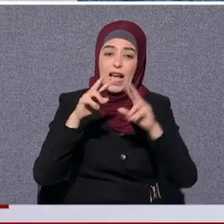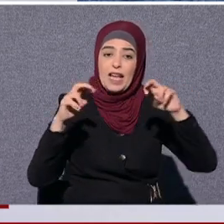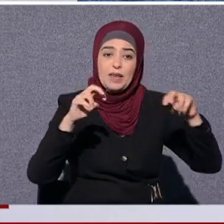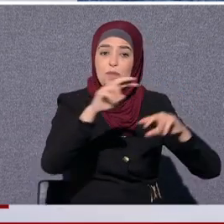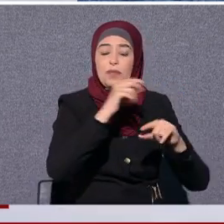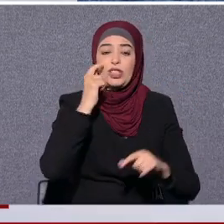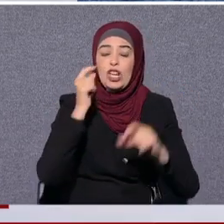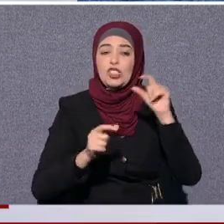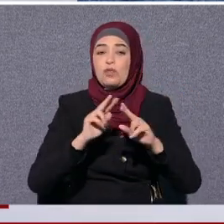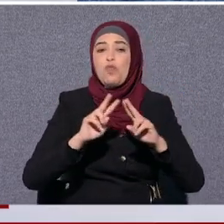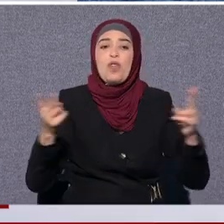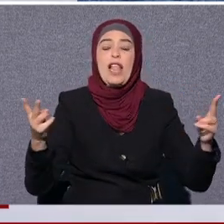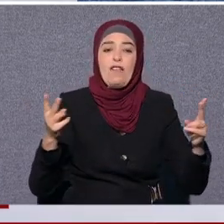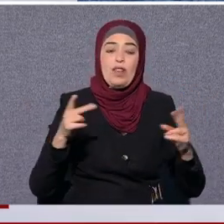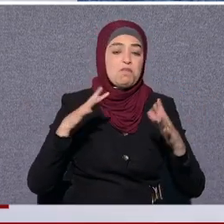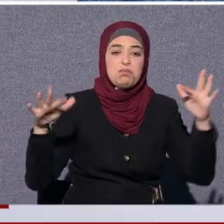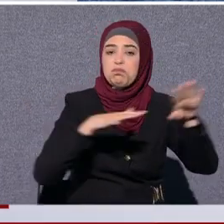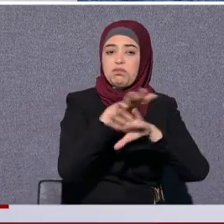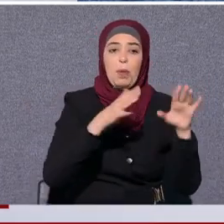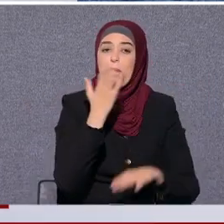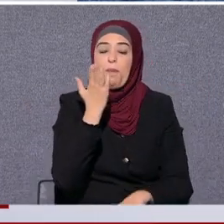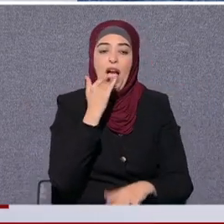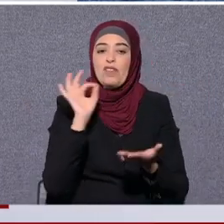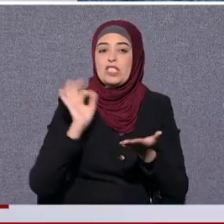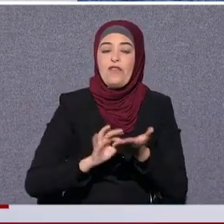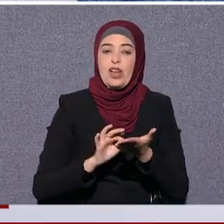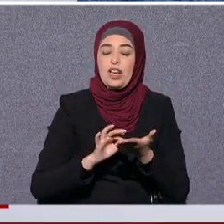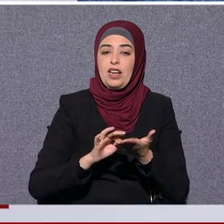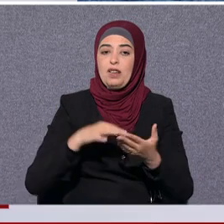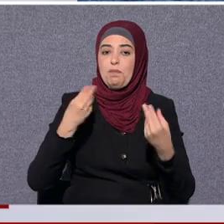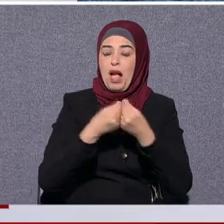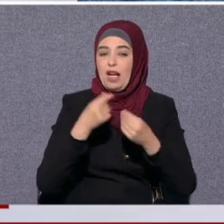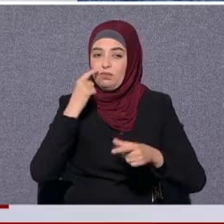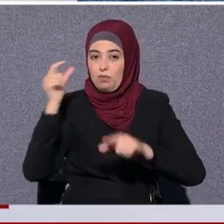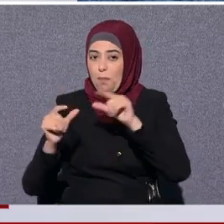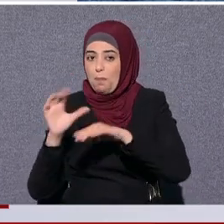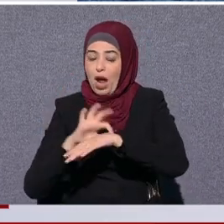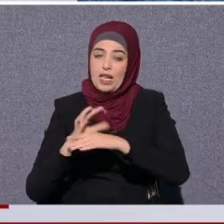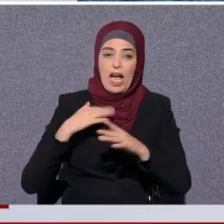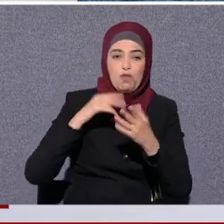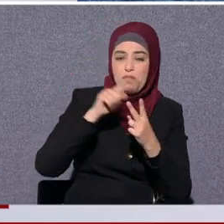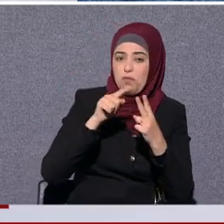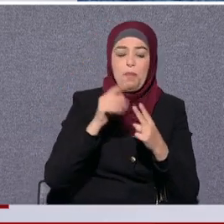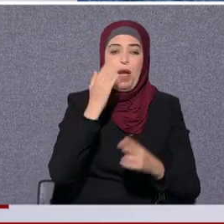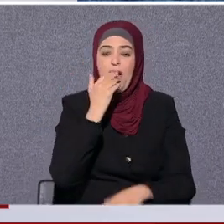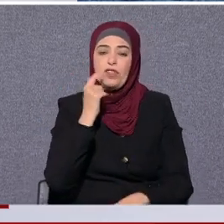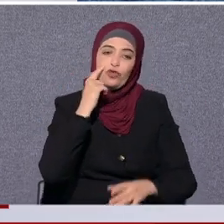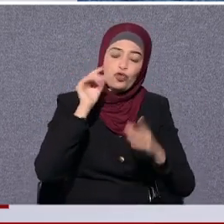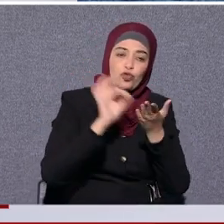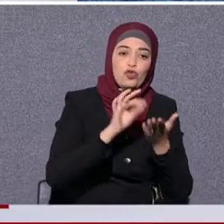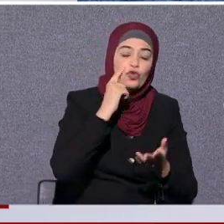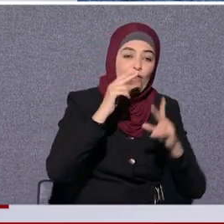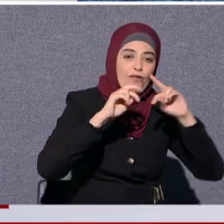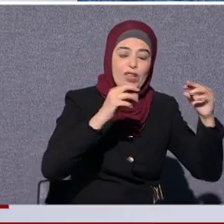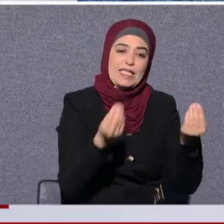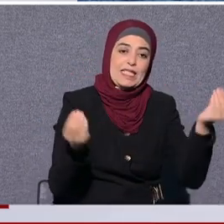من أشخاص لم يخالطوا أشخاص مصابين أو اشتباه بهم، ولذلك